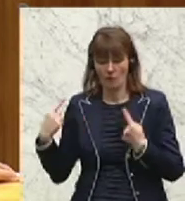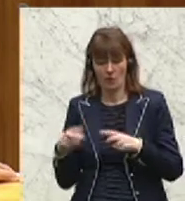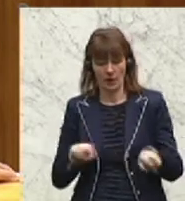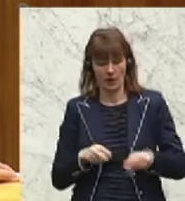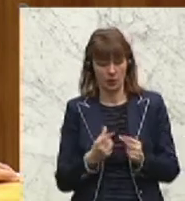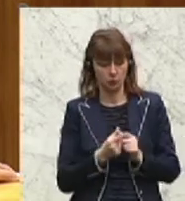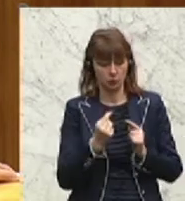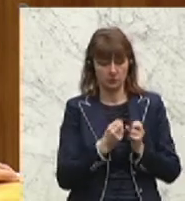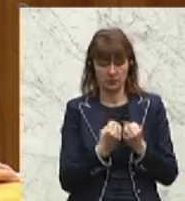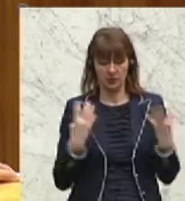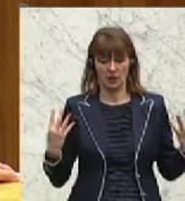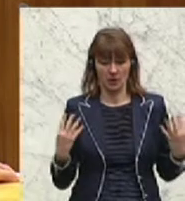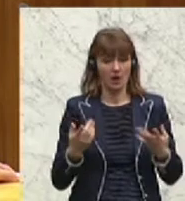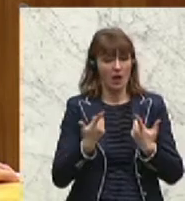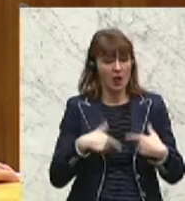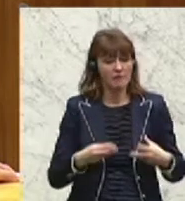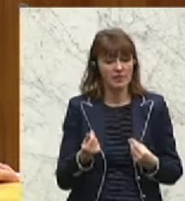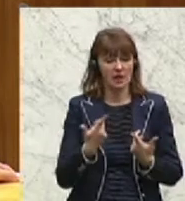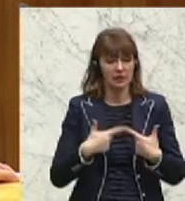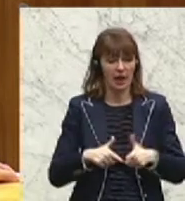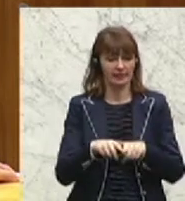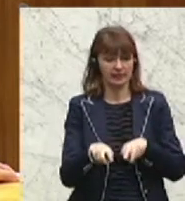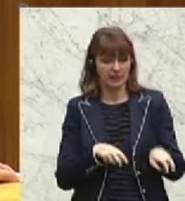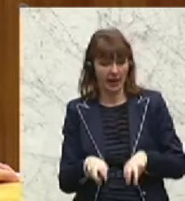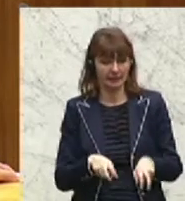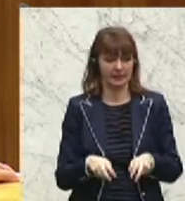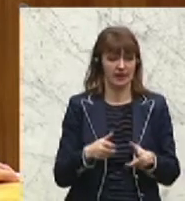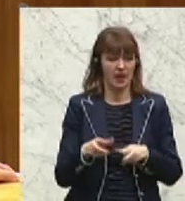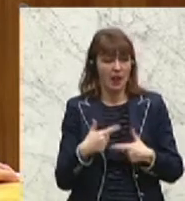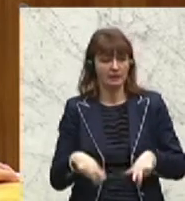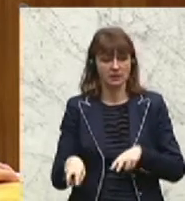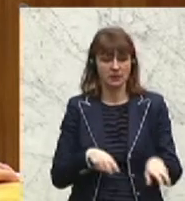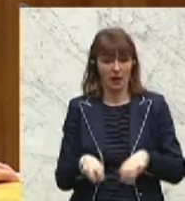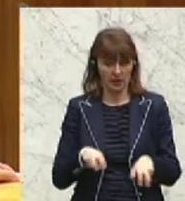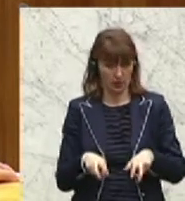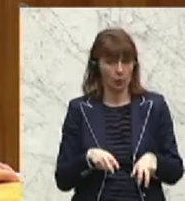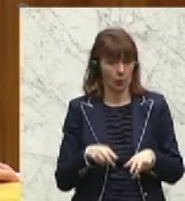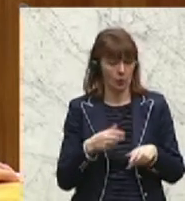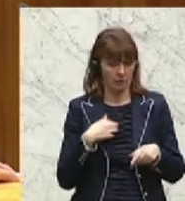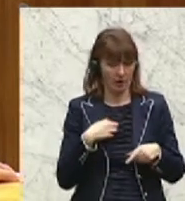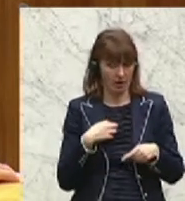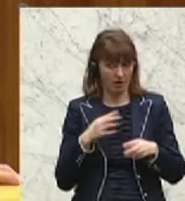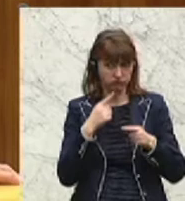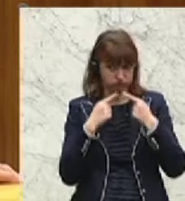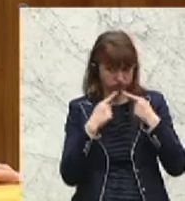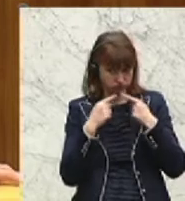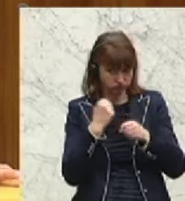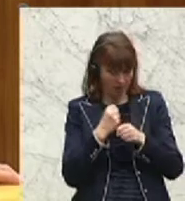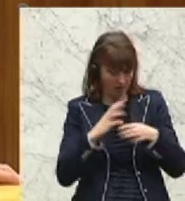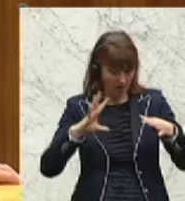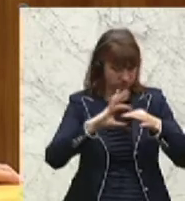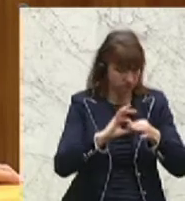den verantwortlichen Finanzlandesräten, der Landesregierung Niederösterreich geführt wurden, über die